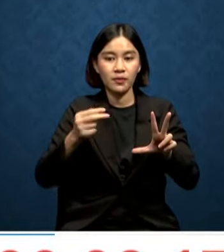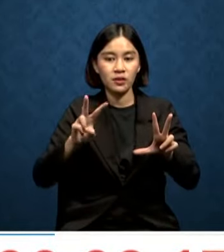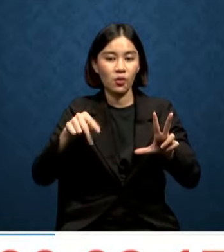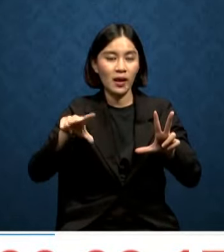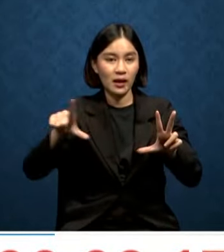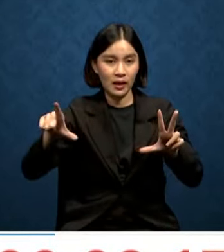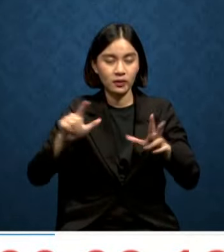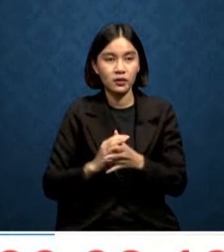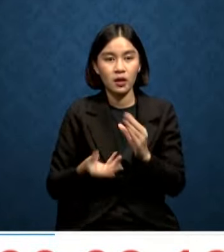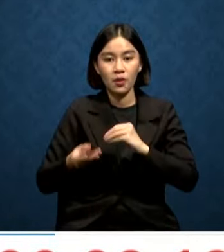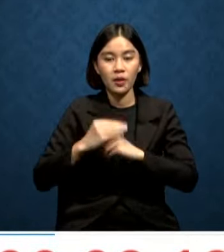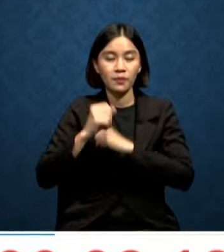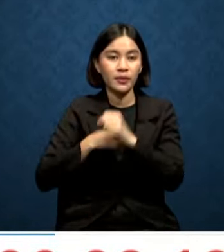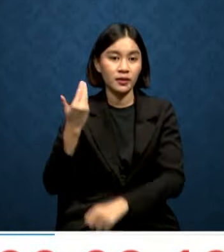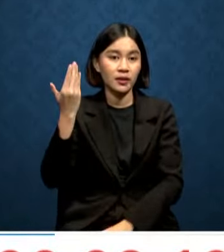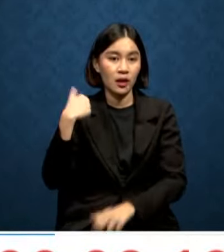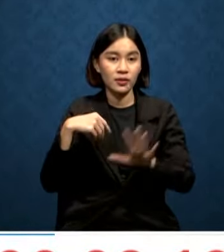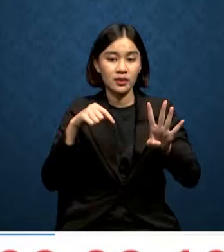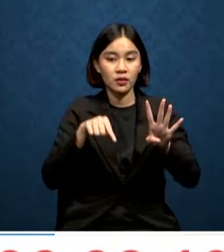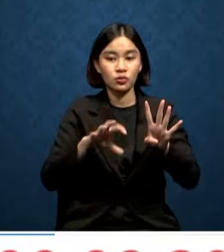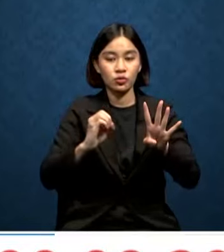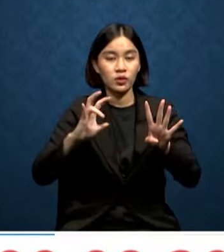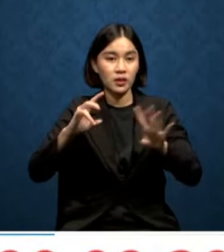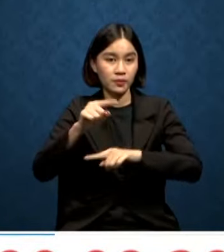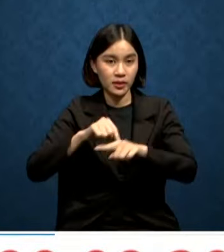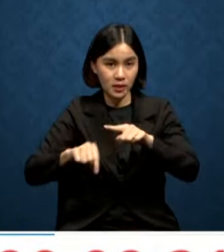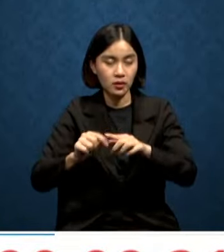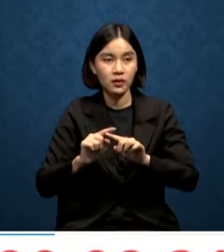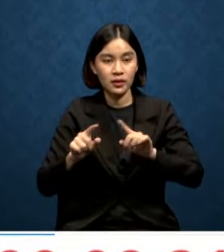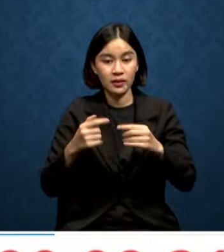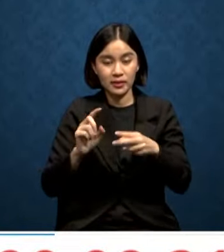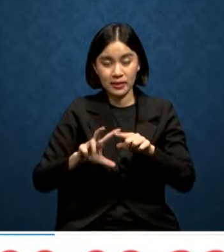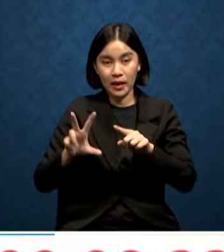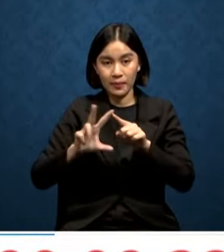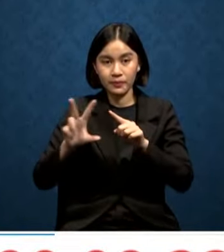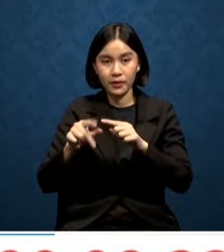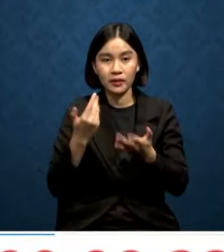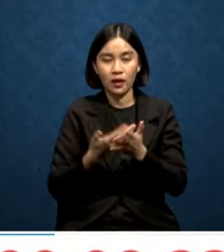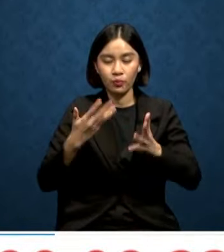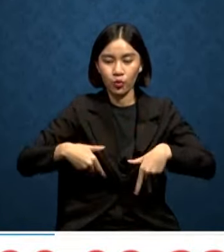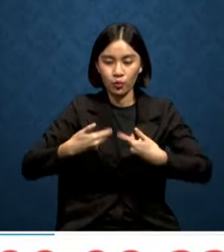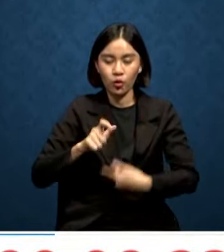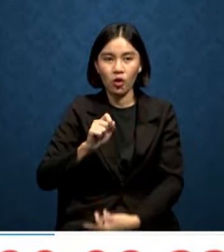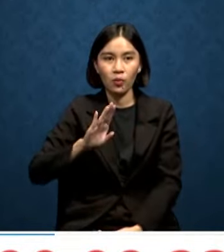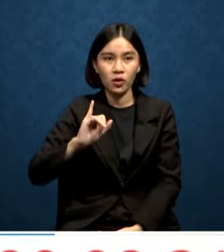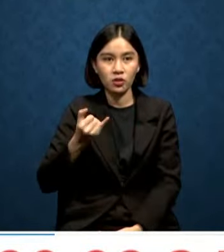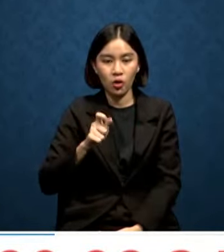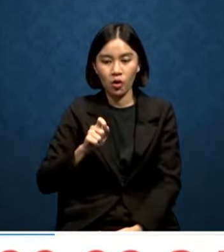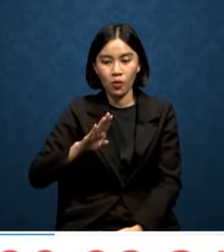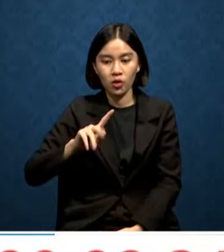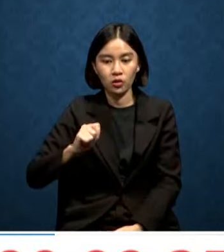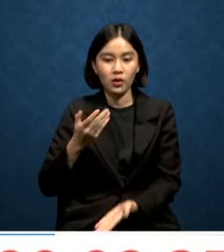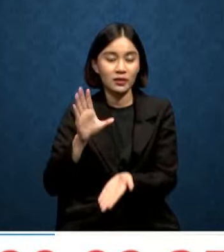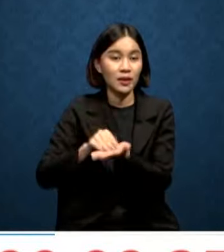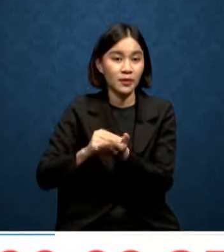ล้านบาทเพิ่มขึ้นจากปีก่อน 4.07% แต่ในส่วนที่3ครับรายได้ที่องค์กรปกครองส่วนท้องถิ่นจัดเก็บเอ